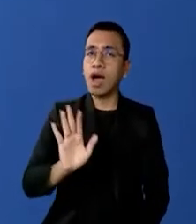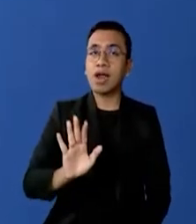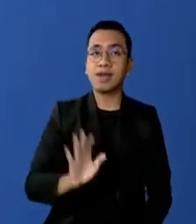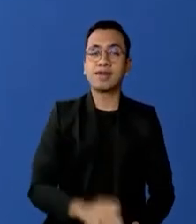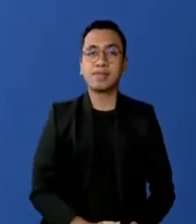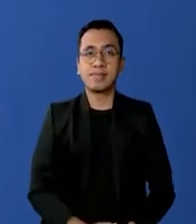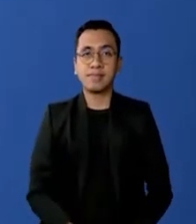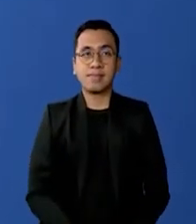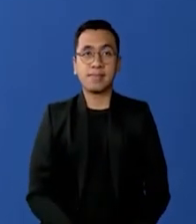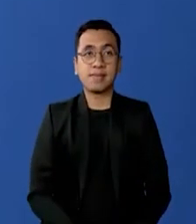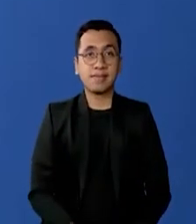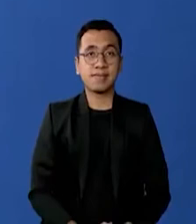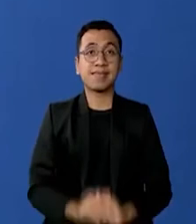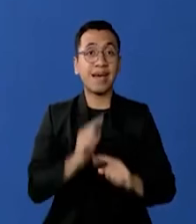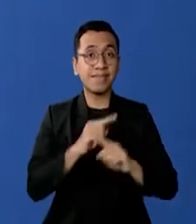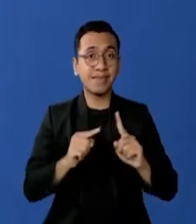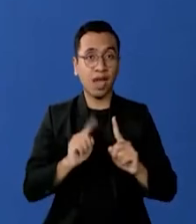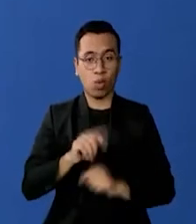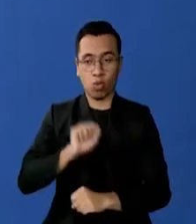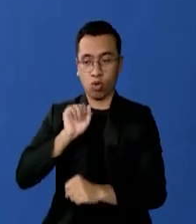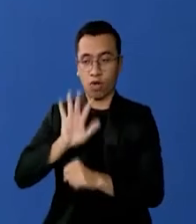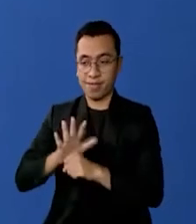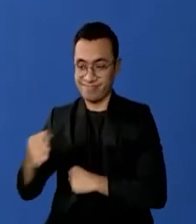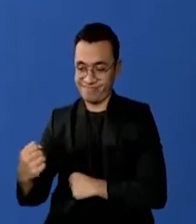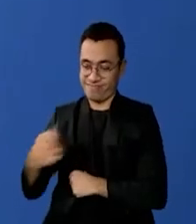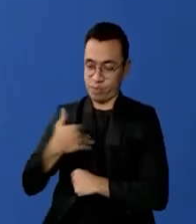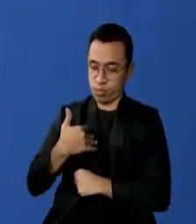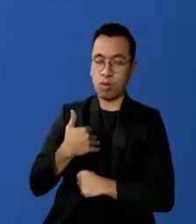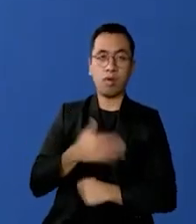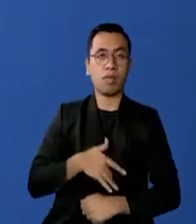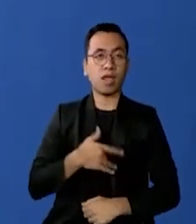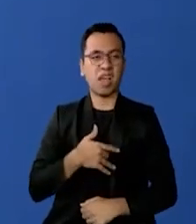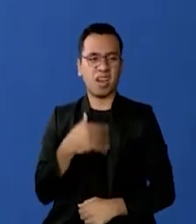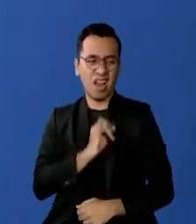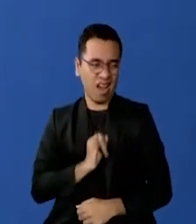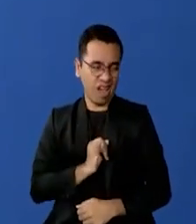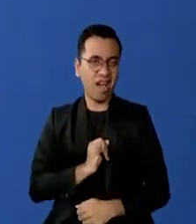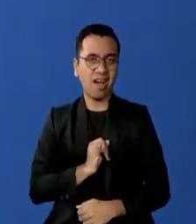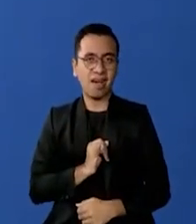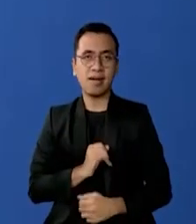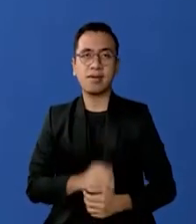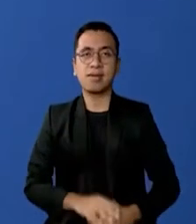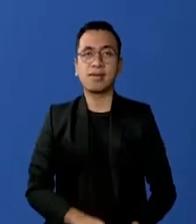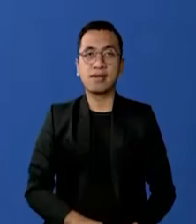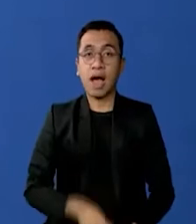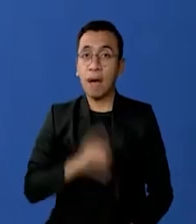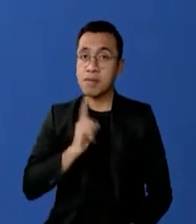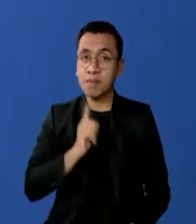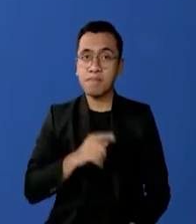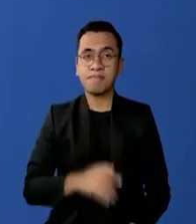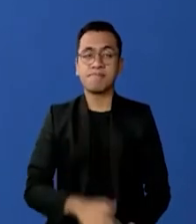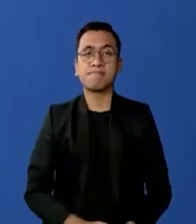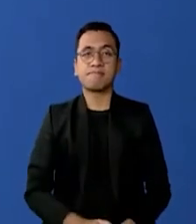bandingkan angkanya Tetapi kalau kena itu sama sekali nggak enak dan dampak jangka